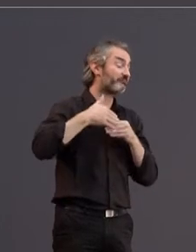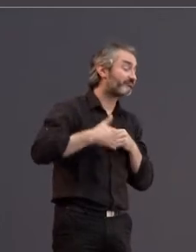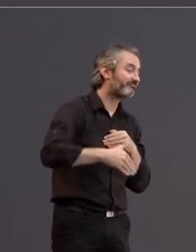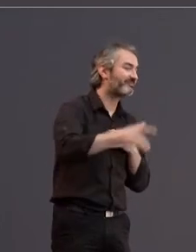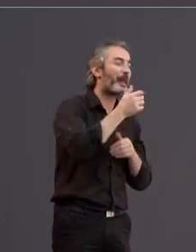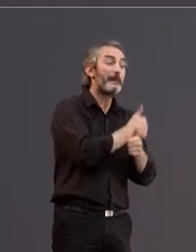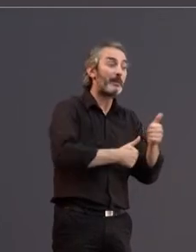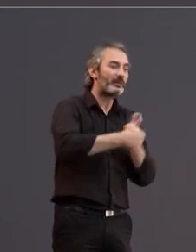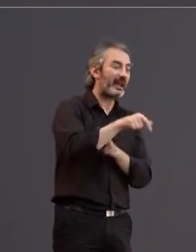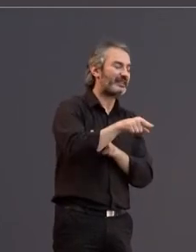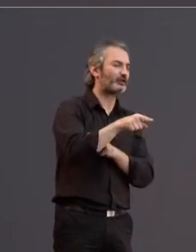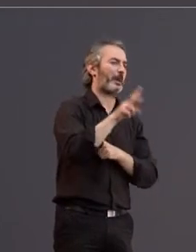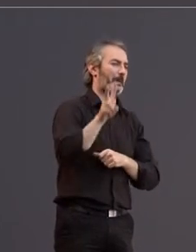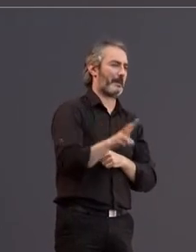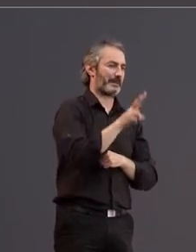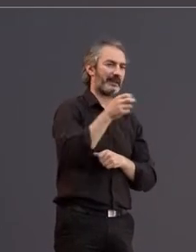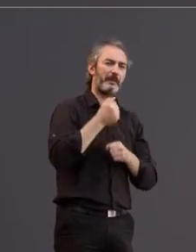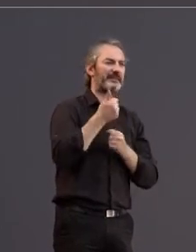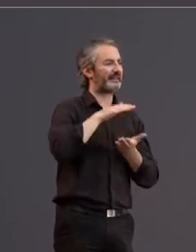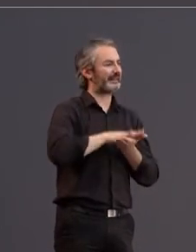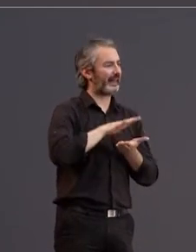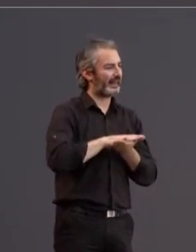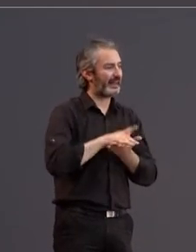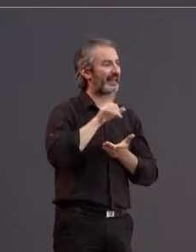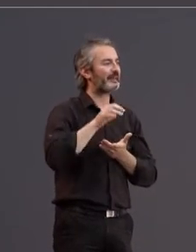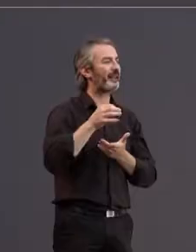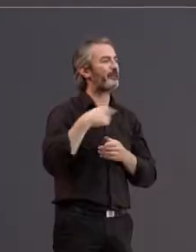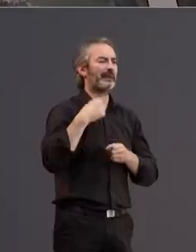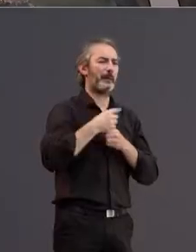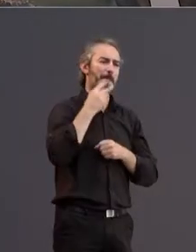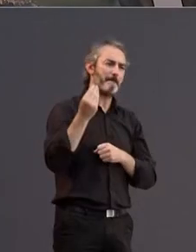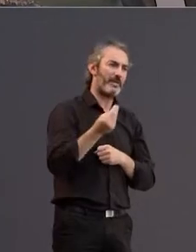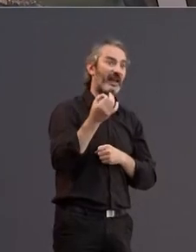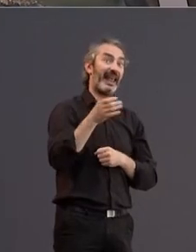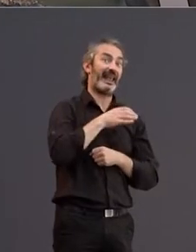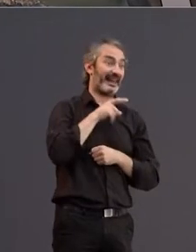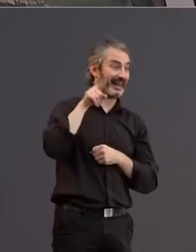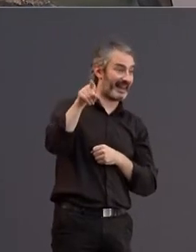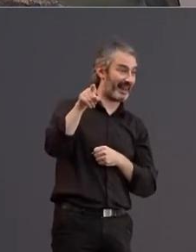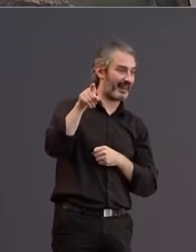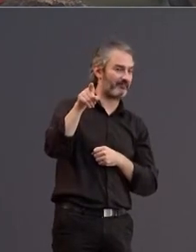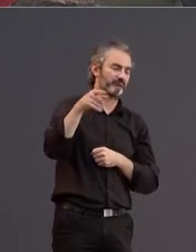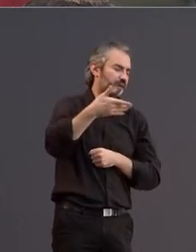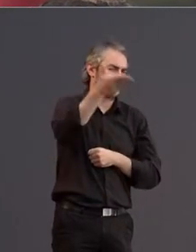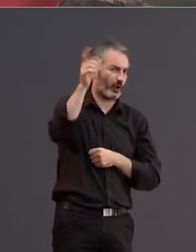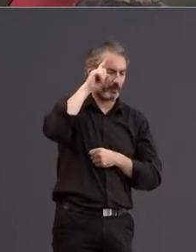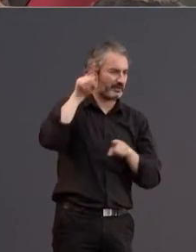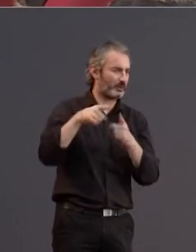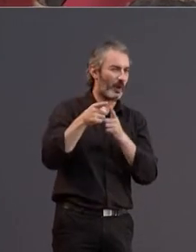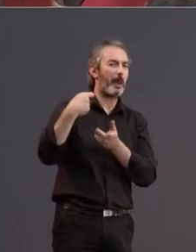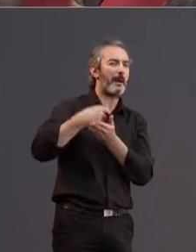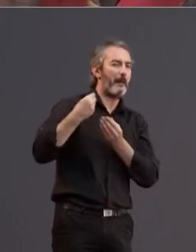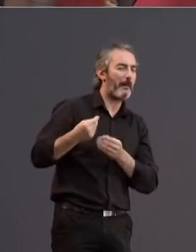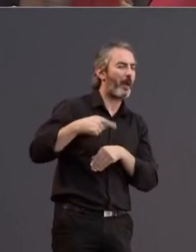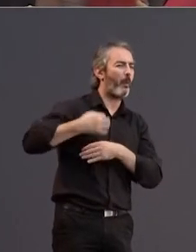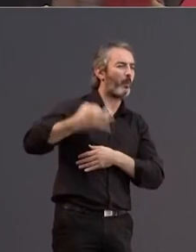és avantatjós. Treballar-ho més tranquils i, per tant, molt millor, sabent que el client tal o qual paga bé a